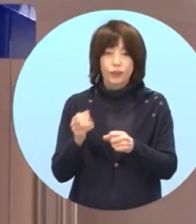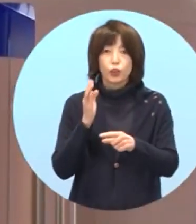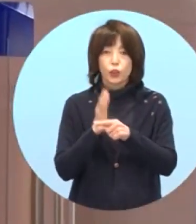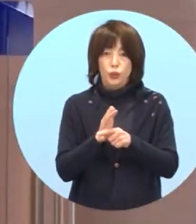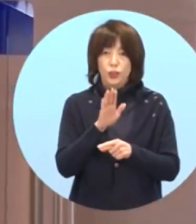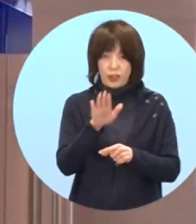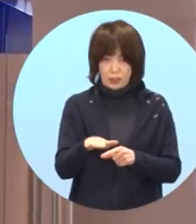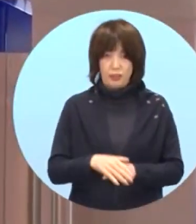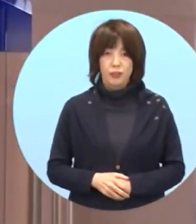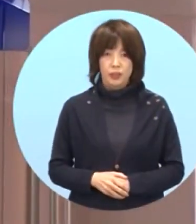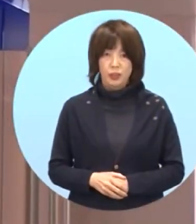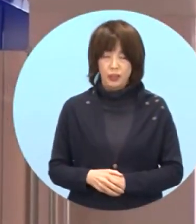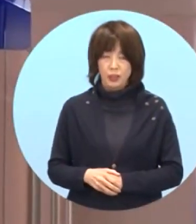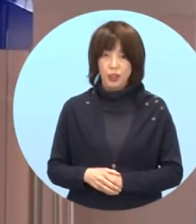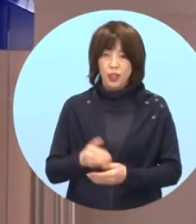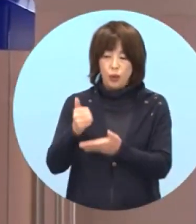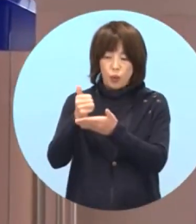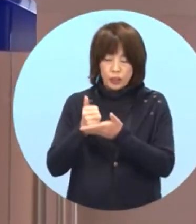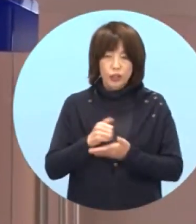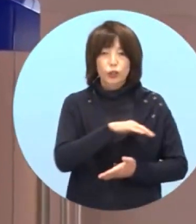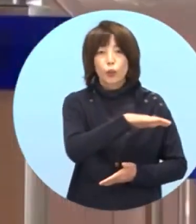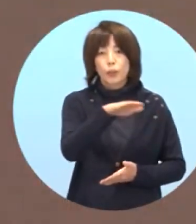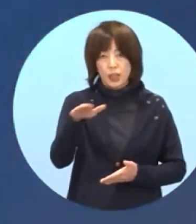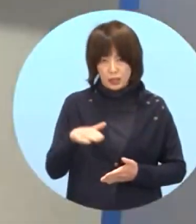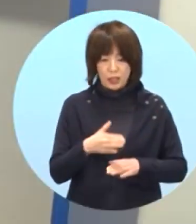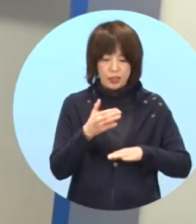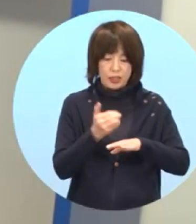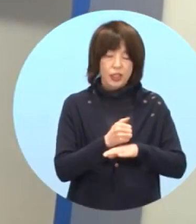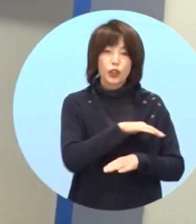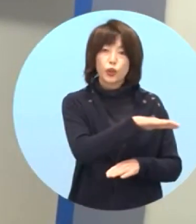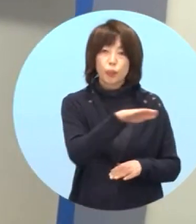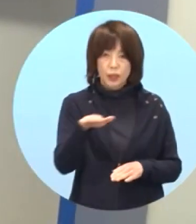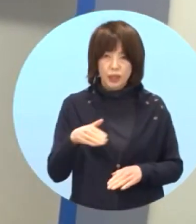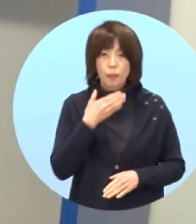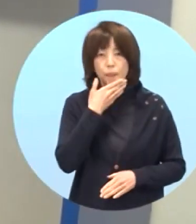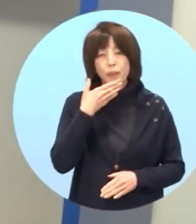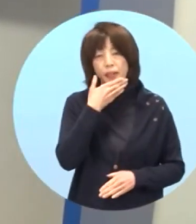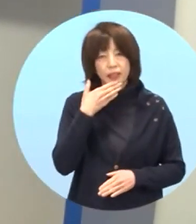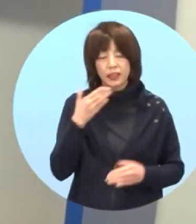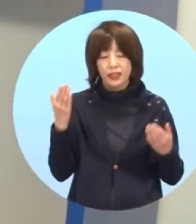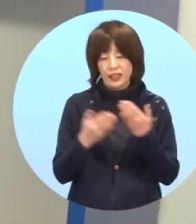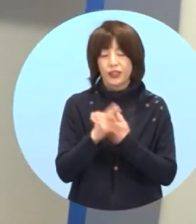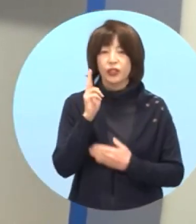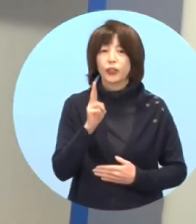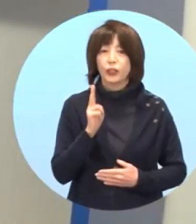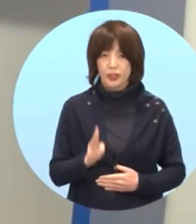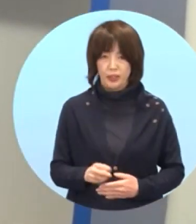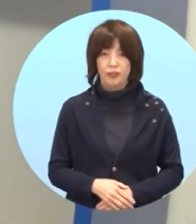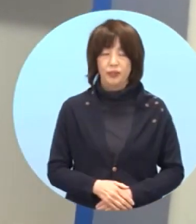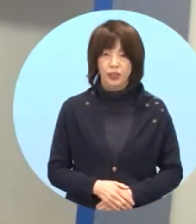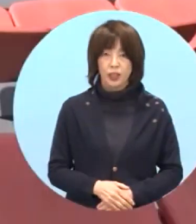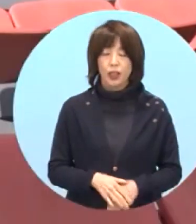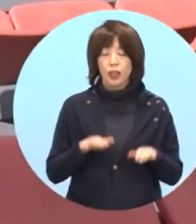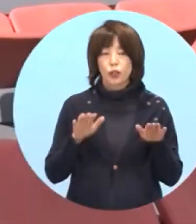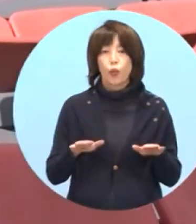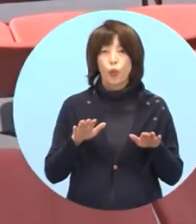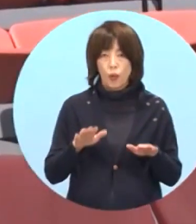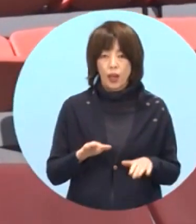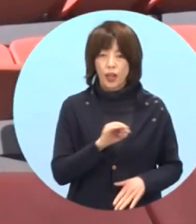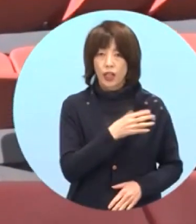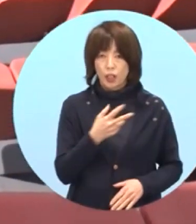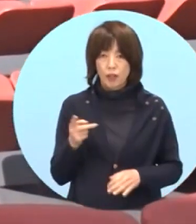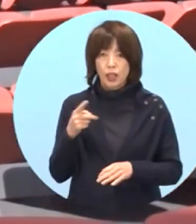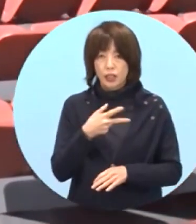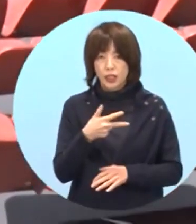観客の皆さんや選手の皆さんにとって便利な設備が整えられるそうです。今回は金沢市